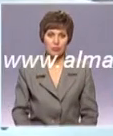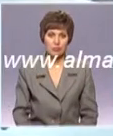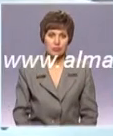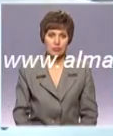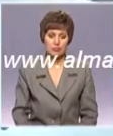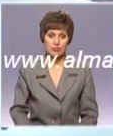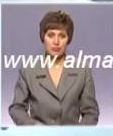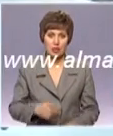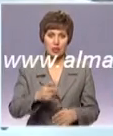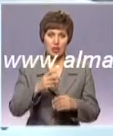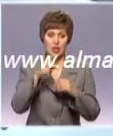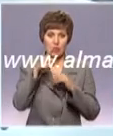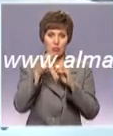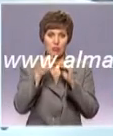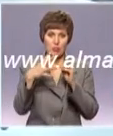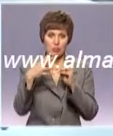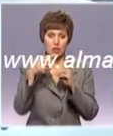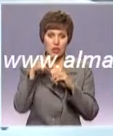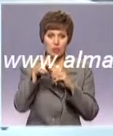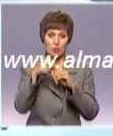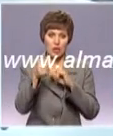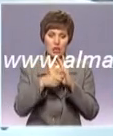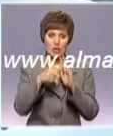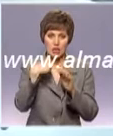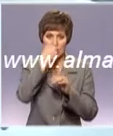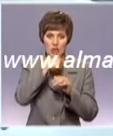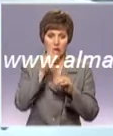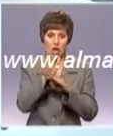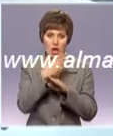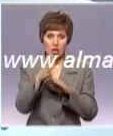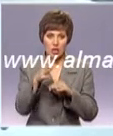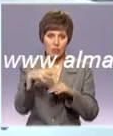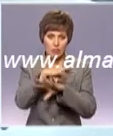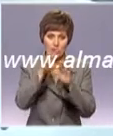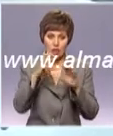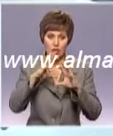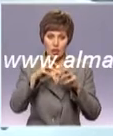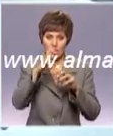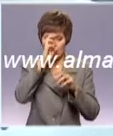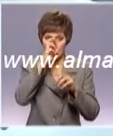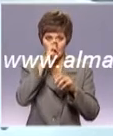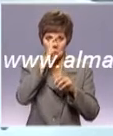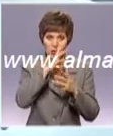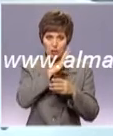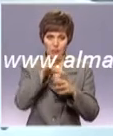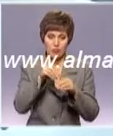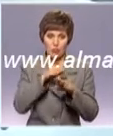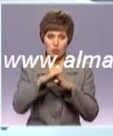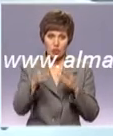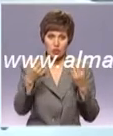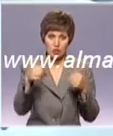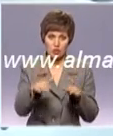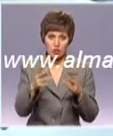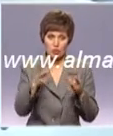Ага, 2015-2016 жылдар аралығында бүкіл елімізде тұрғын үй мәселесі толыққанды шешілу керек.